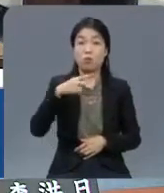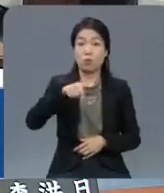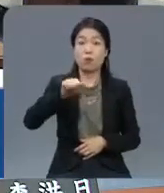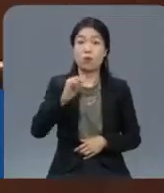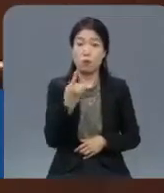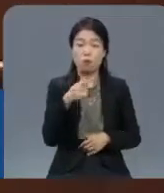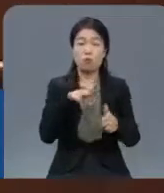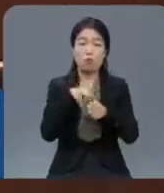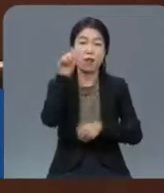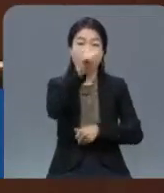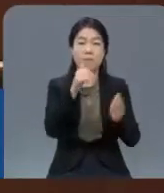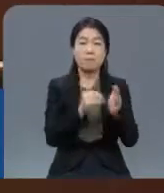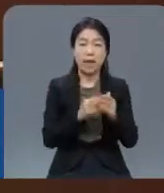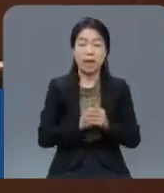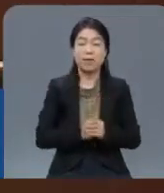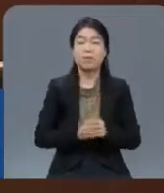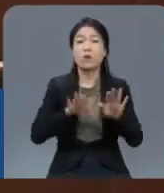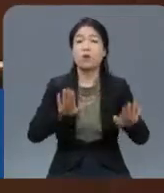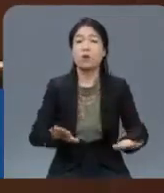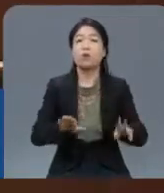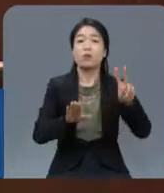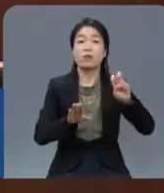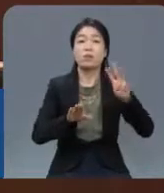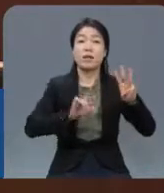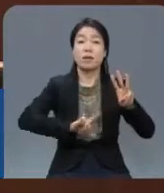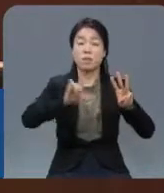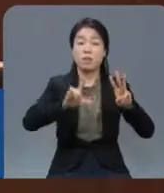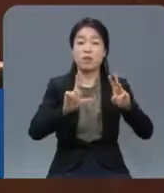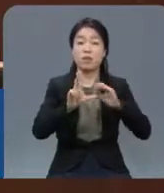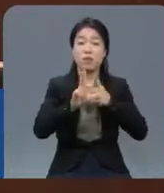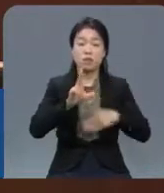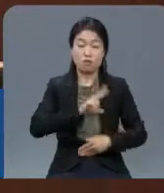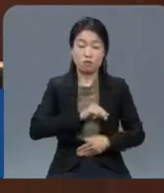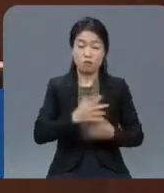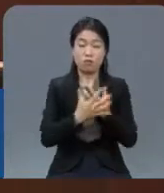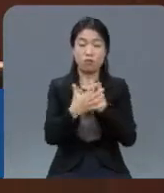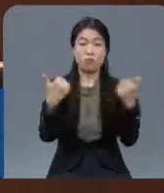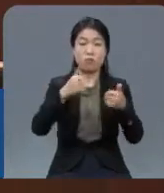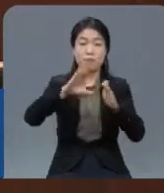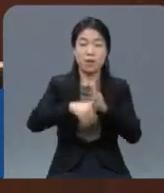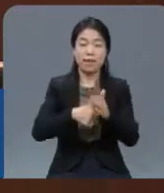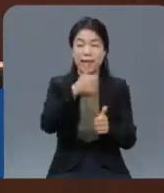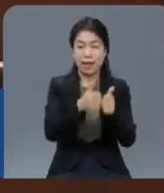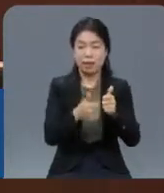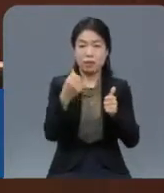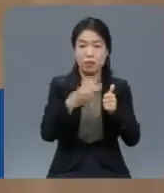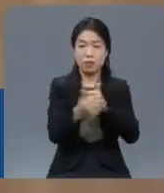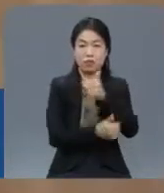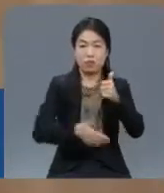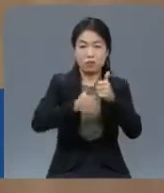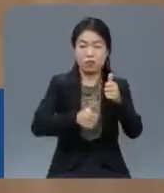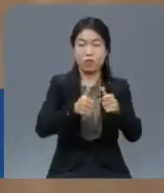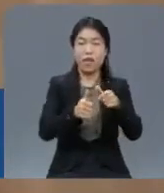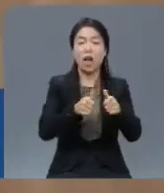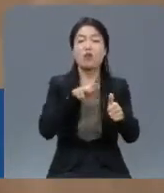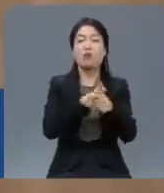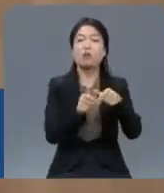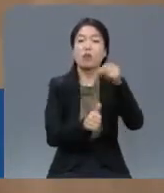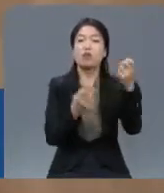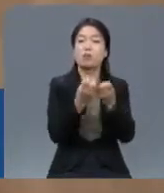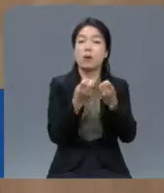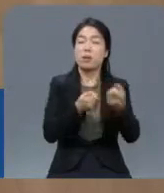출마했습니다. 민주당 광주시당은 오는 23일 의원총회에서 경선을 포함한 의장 후보 선출 방식을